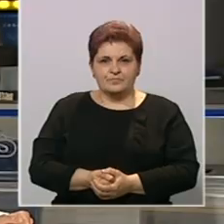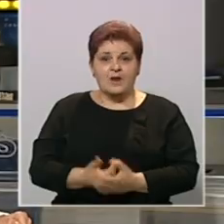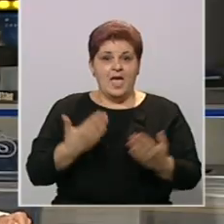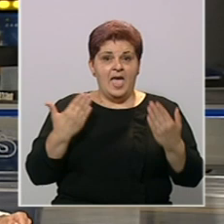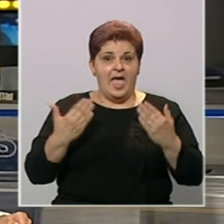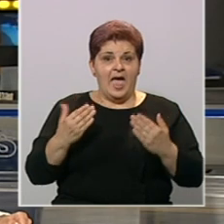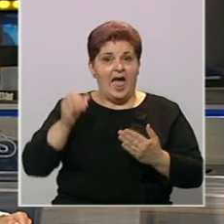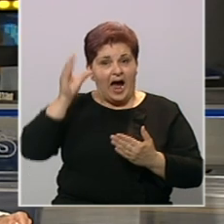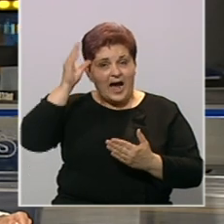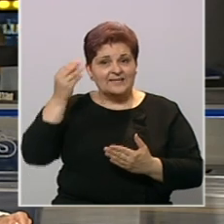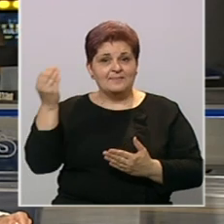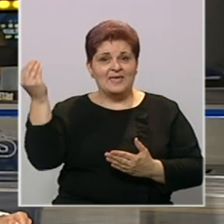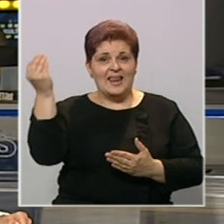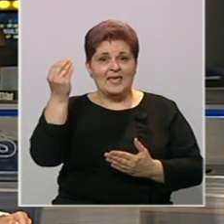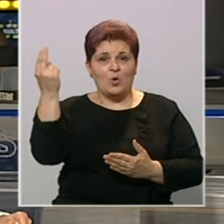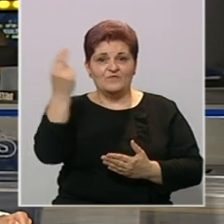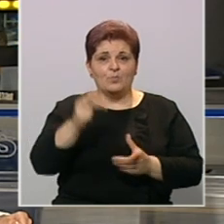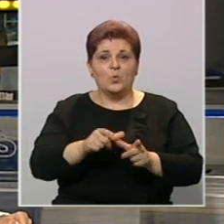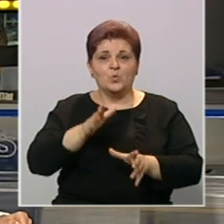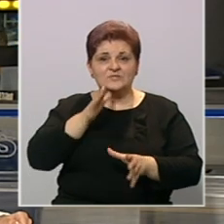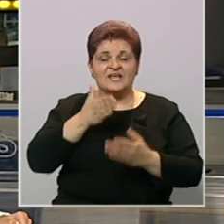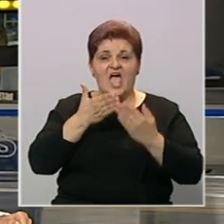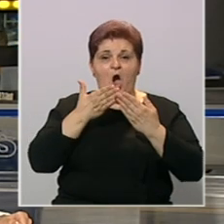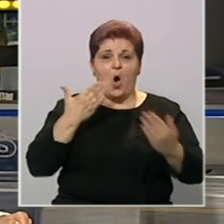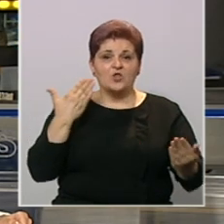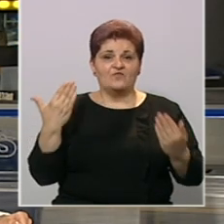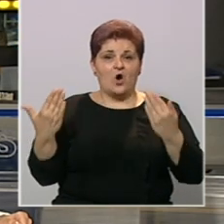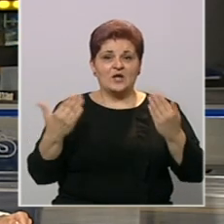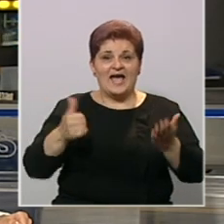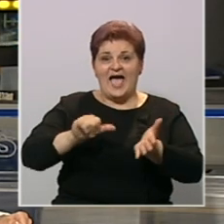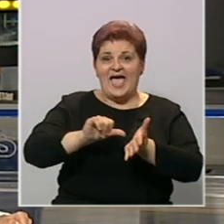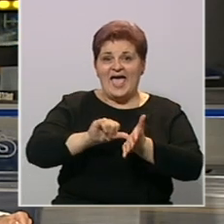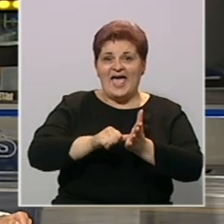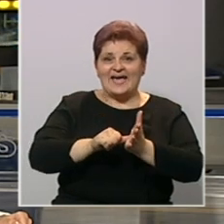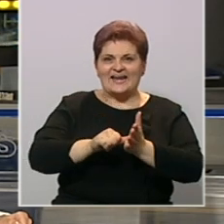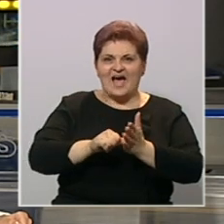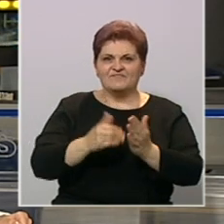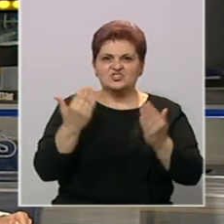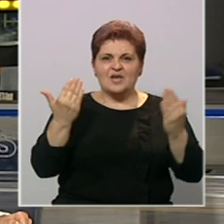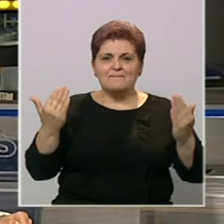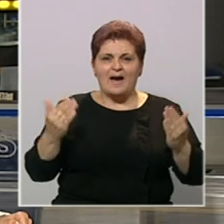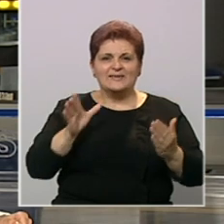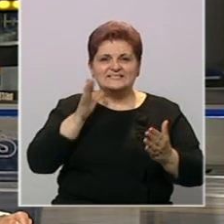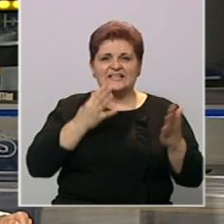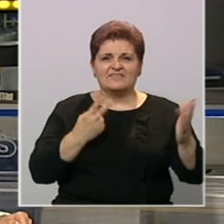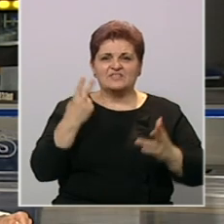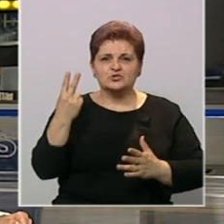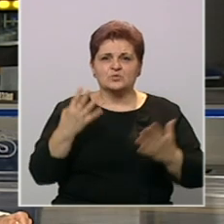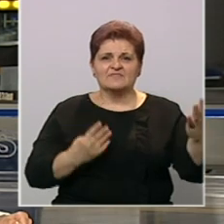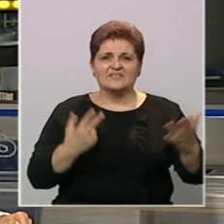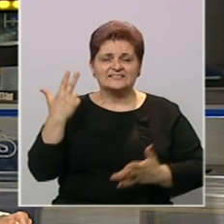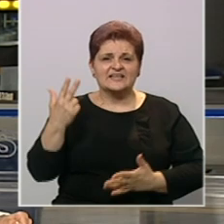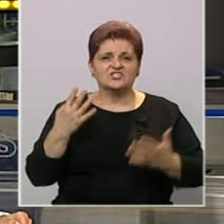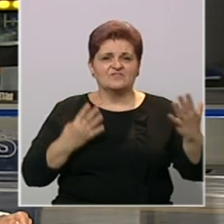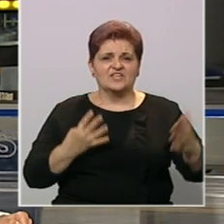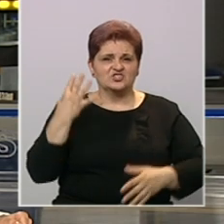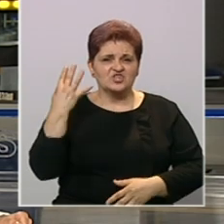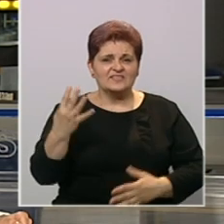U galeriji Akademije likovnih umjetnosti u Sarajevu otvorena je izložba grafičke mape Sarajevo 92.,